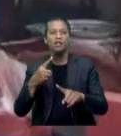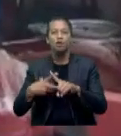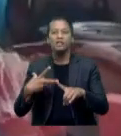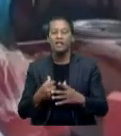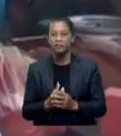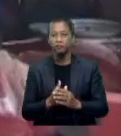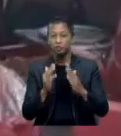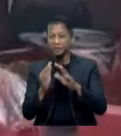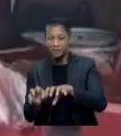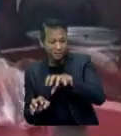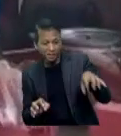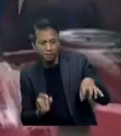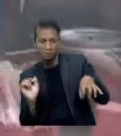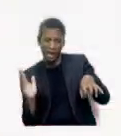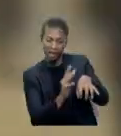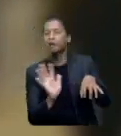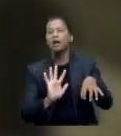kebakaran membuat warga panik.